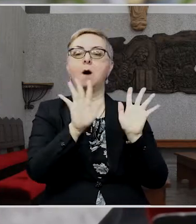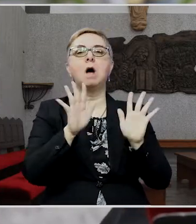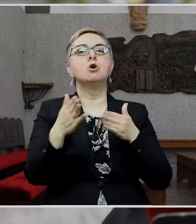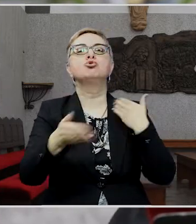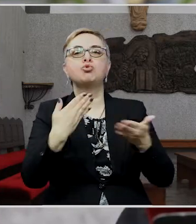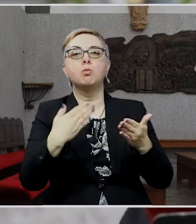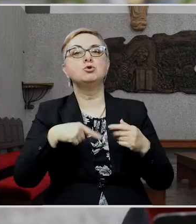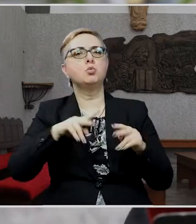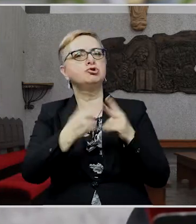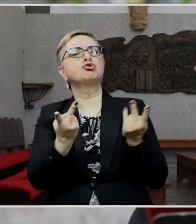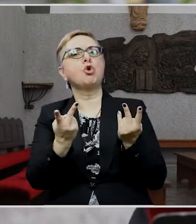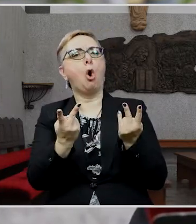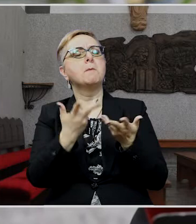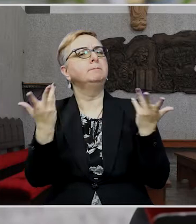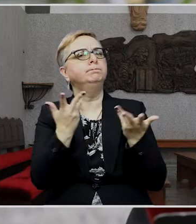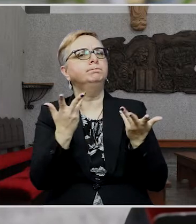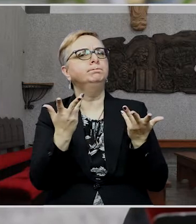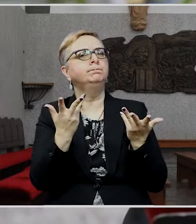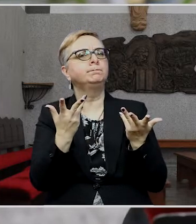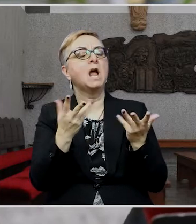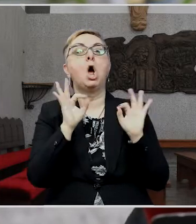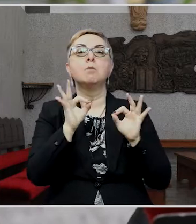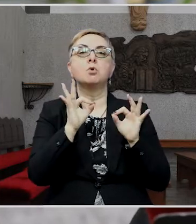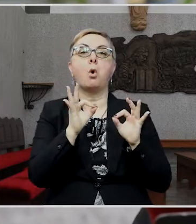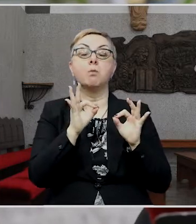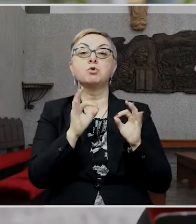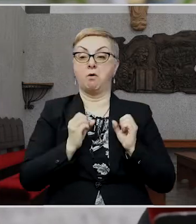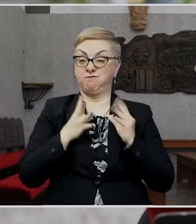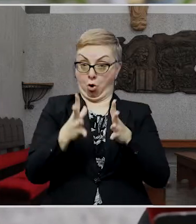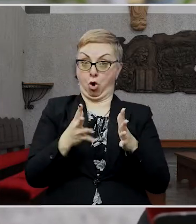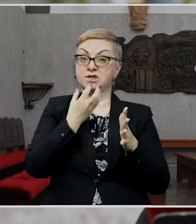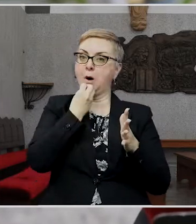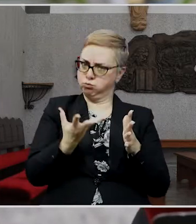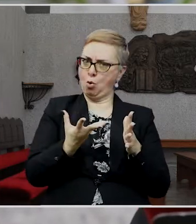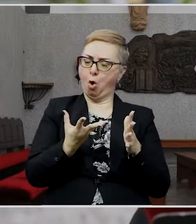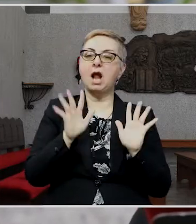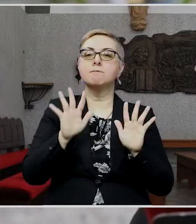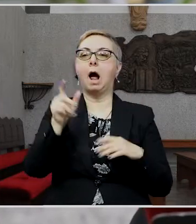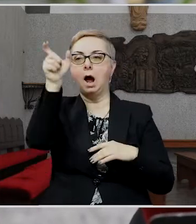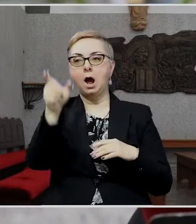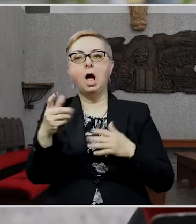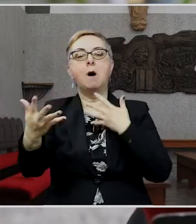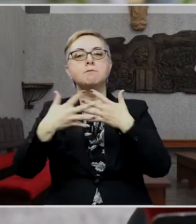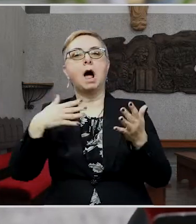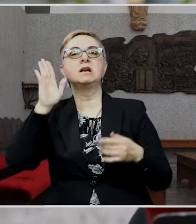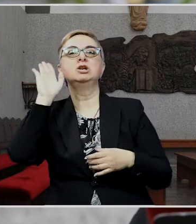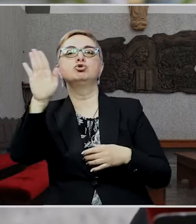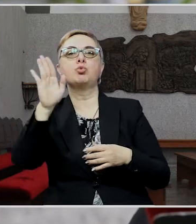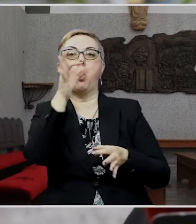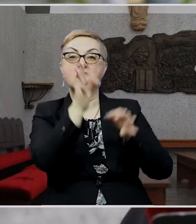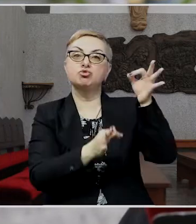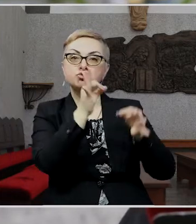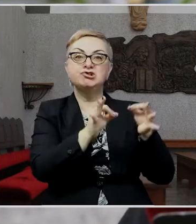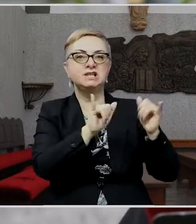che cosa scopre scopre che nonostante i buoni propositi dalle sue mani non sgorga